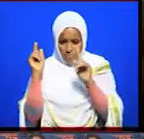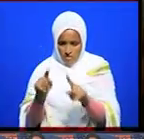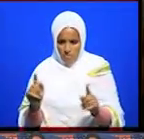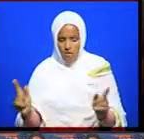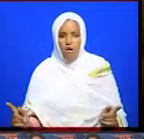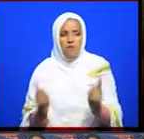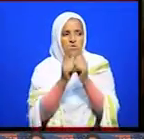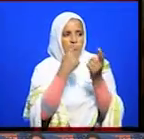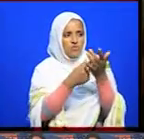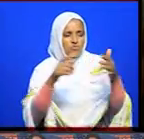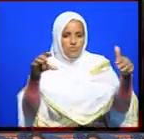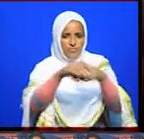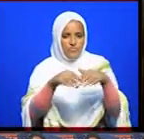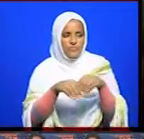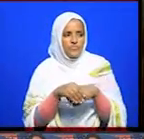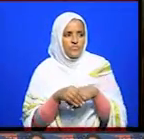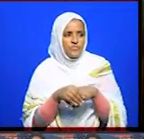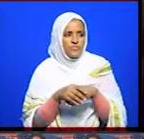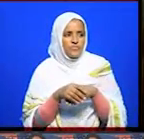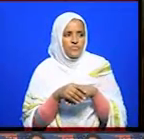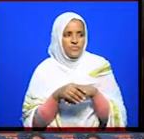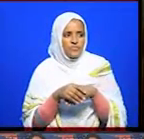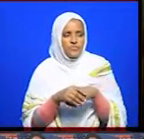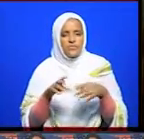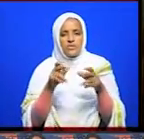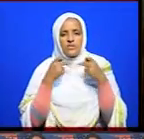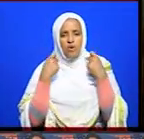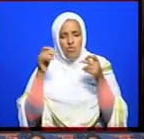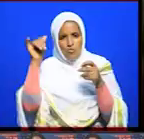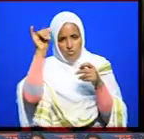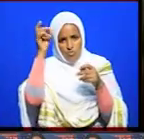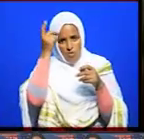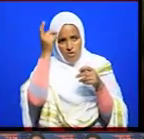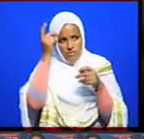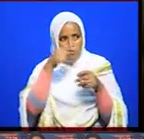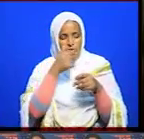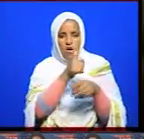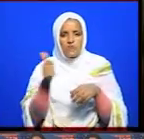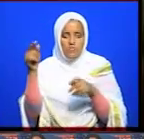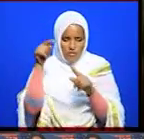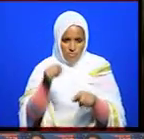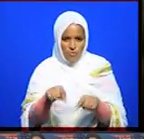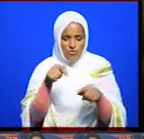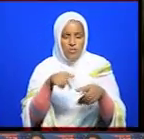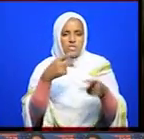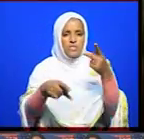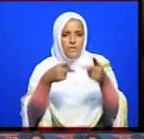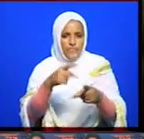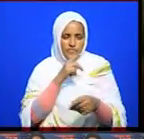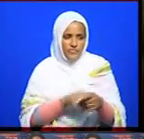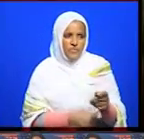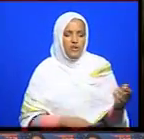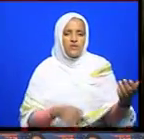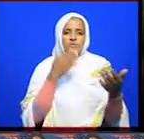ውስጥ አግኝተናል። ራሱን ያስተዋውቀልናል። ዲያቆን ዮሐንስ ይባላል። ከአዲስ አበባ የመጣሁት የዚህ ቤተሰብ ዘመድ